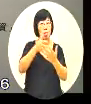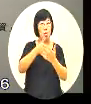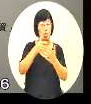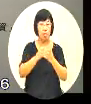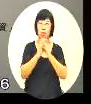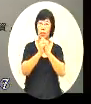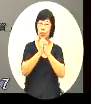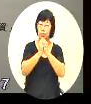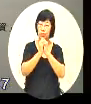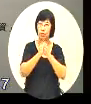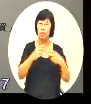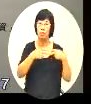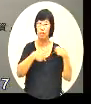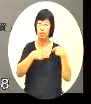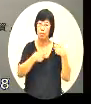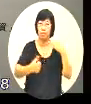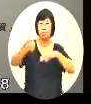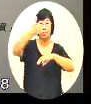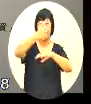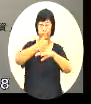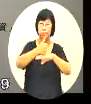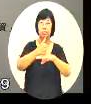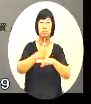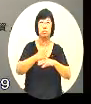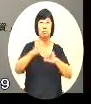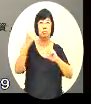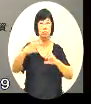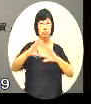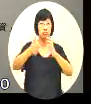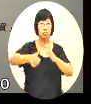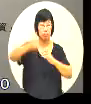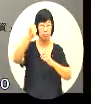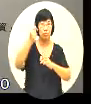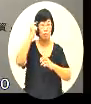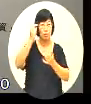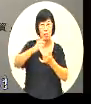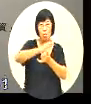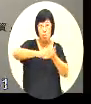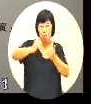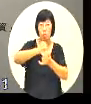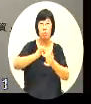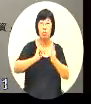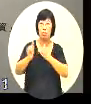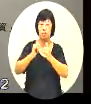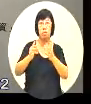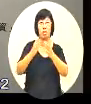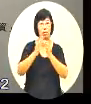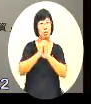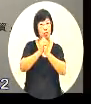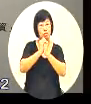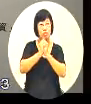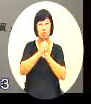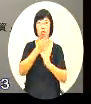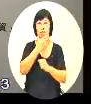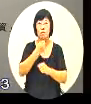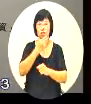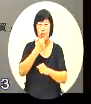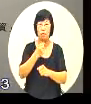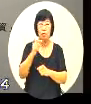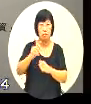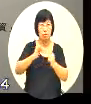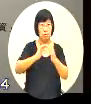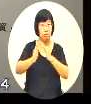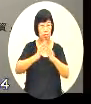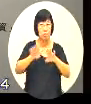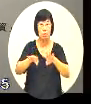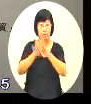我想一个新任总统的就职，应该全国国人都应该给予祝福，但是就职只是挑战的开始，我们未